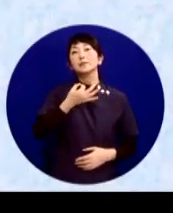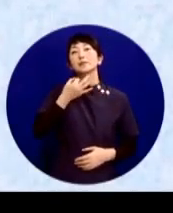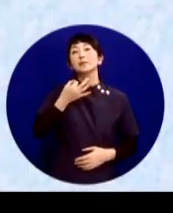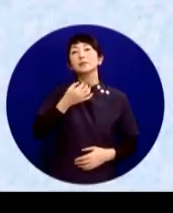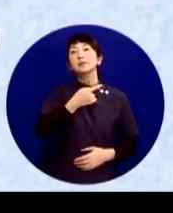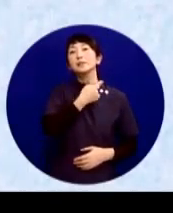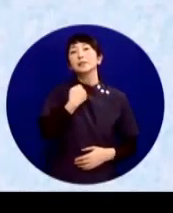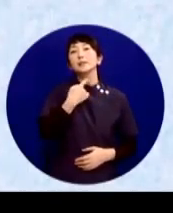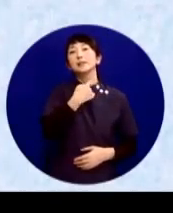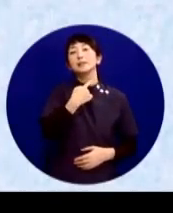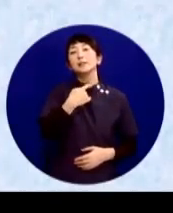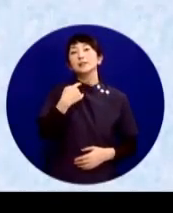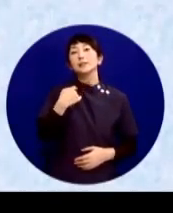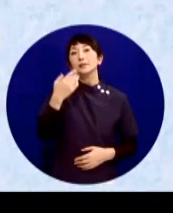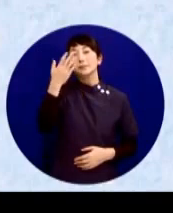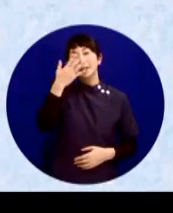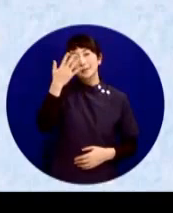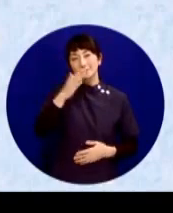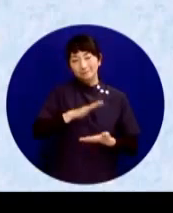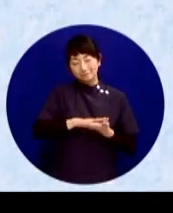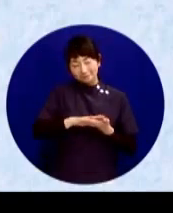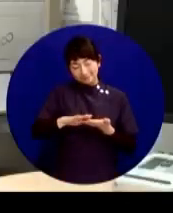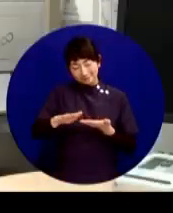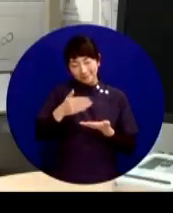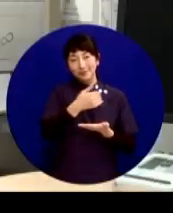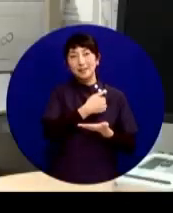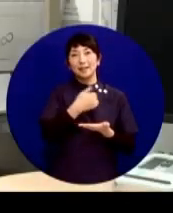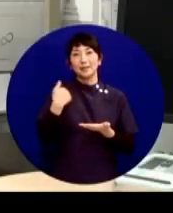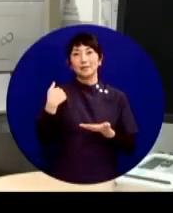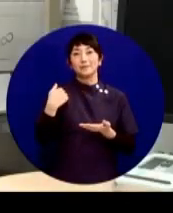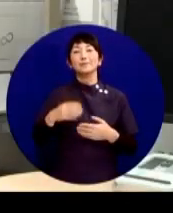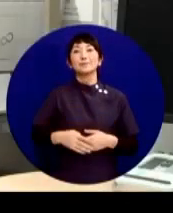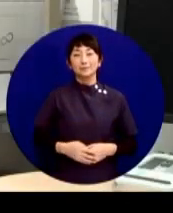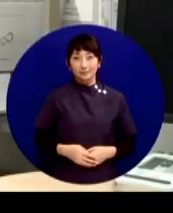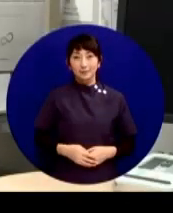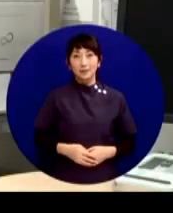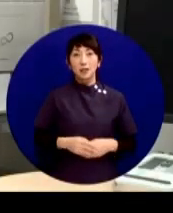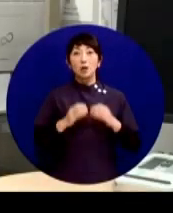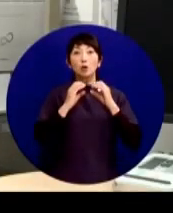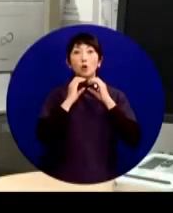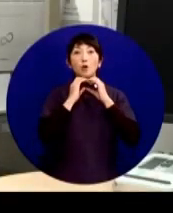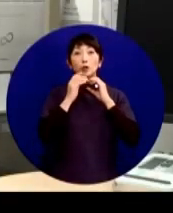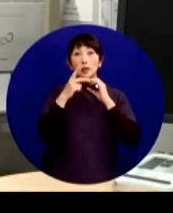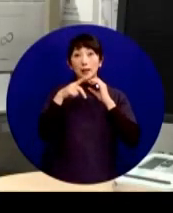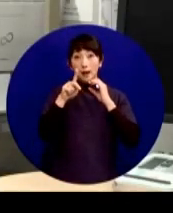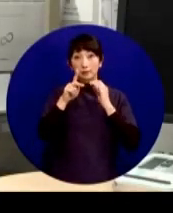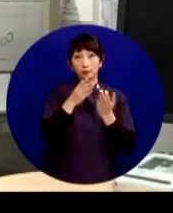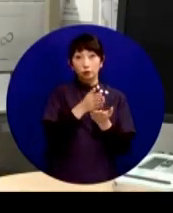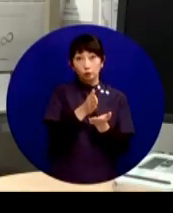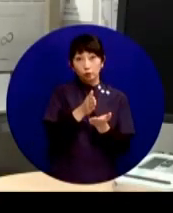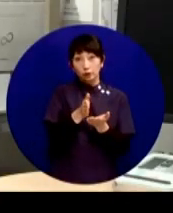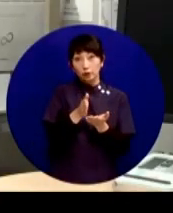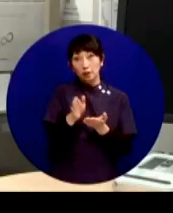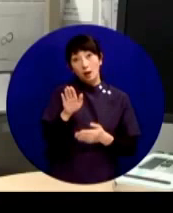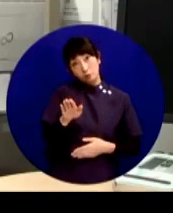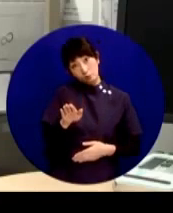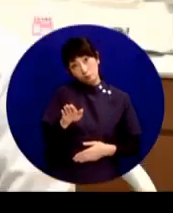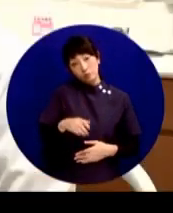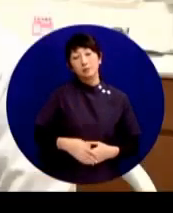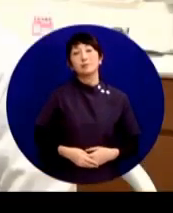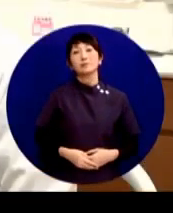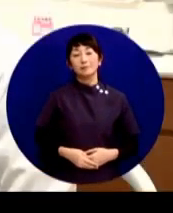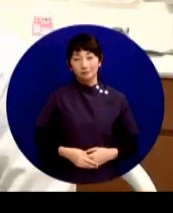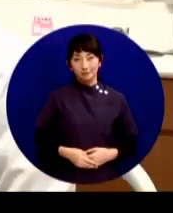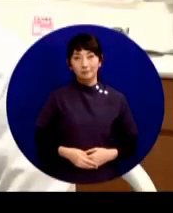綺麗に縫い合わせることができます。 甲状腺がんの中にも種類があるんでしょうか。 は